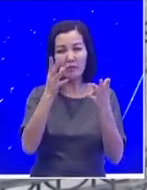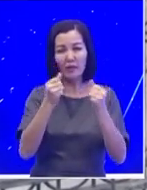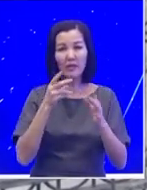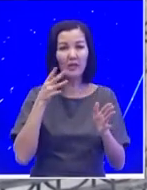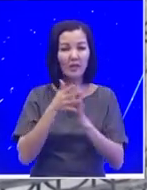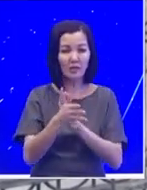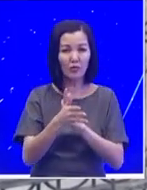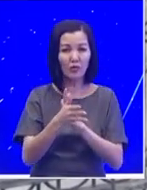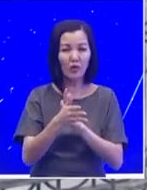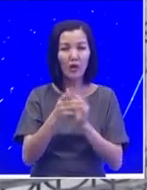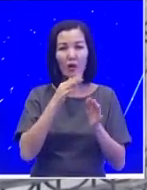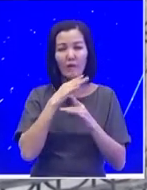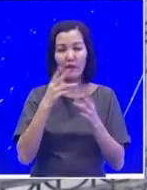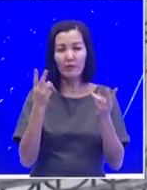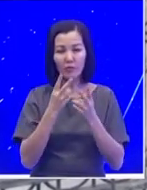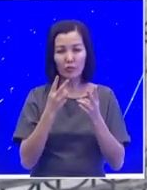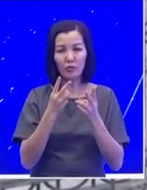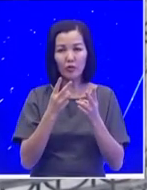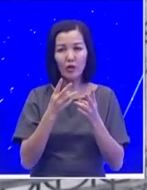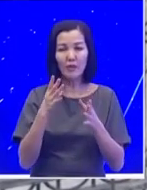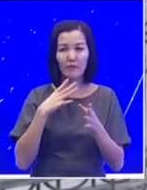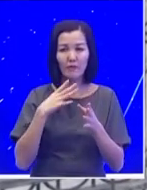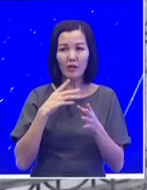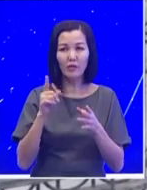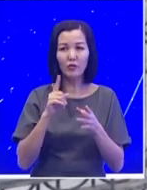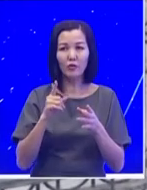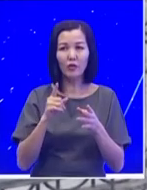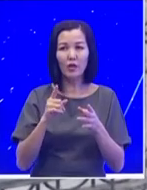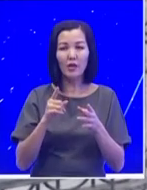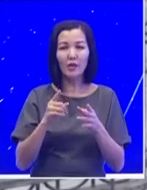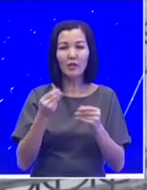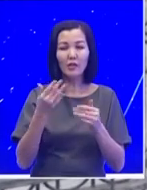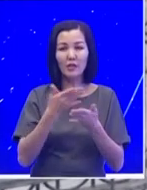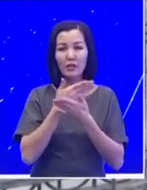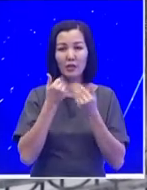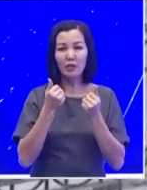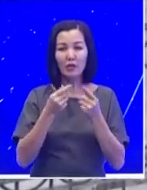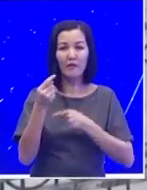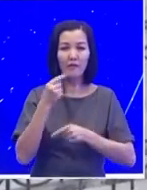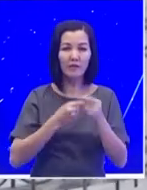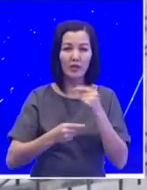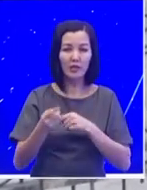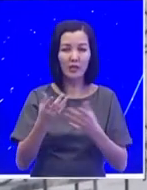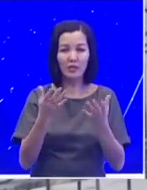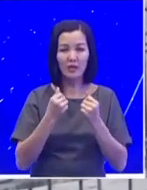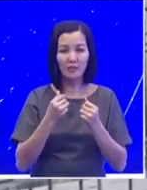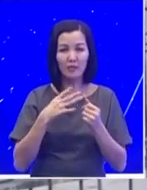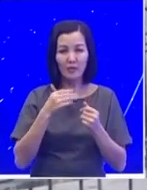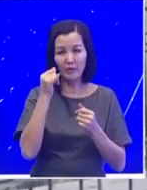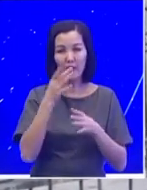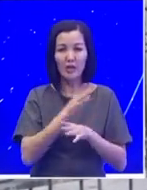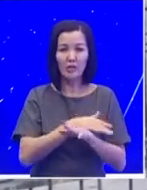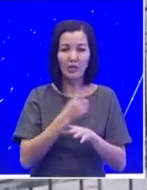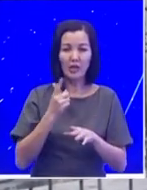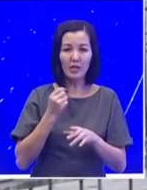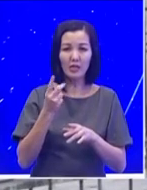К тому же отнимает много времени. Бывало и такое, что в банкомате закончились деньги, и люди возвращались ни с чем, или же ждали по несколько